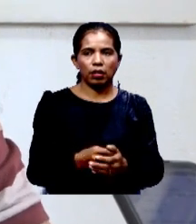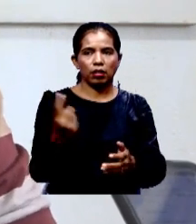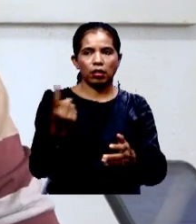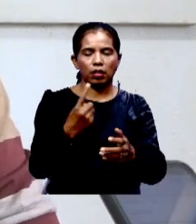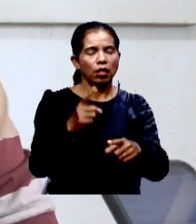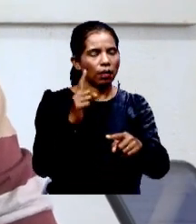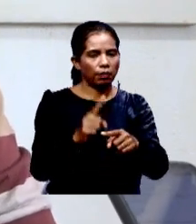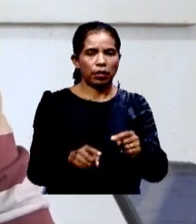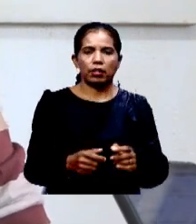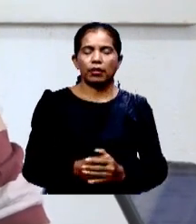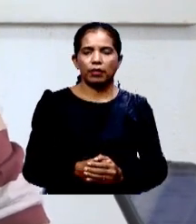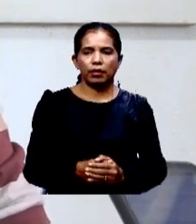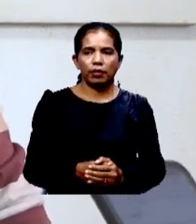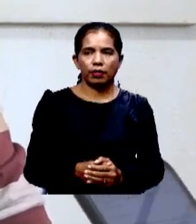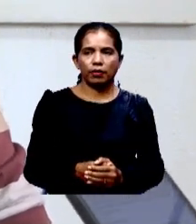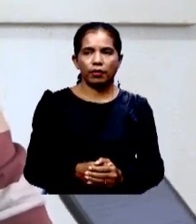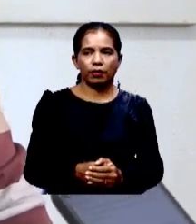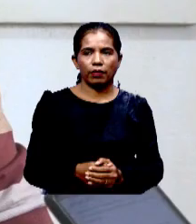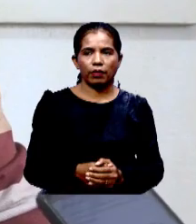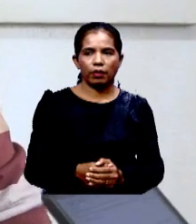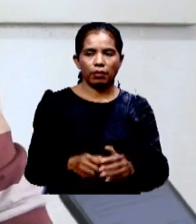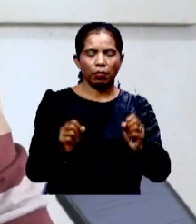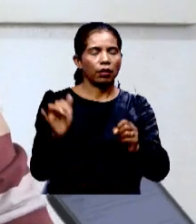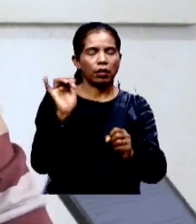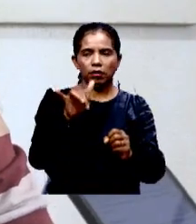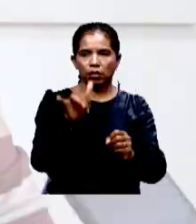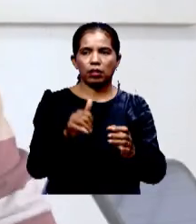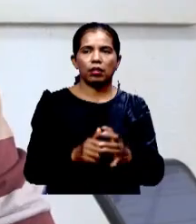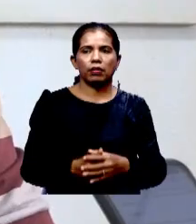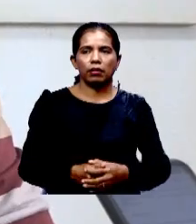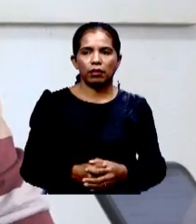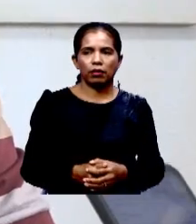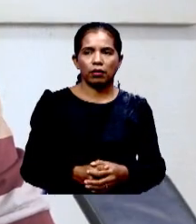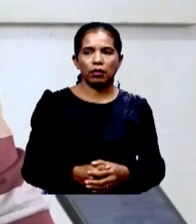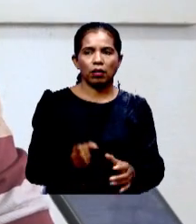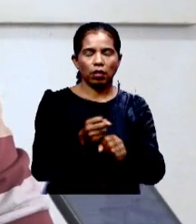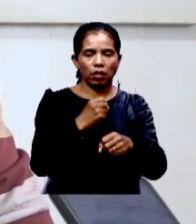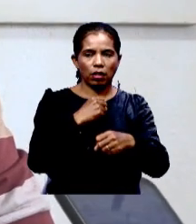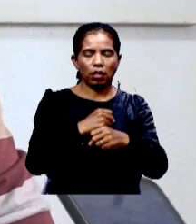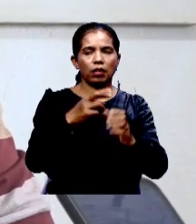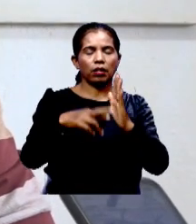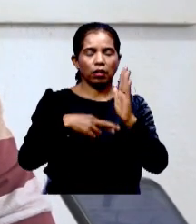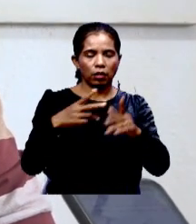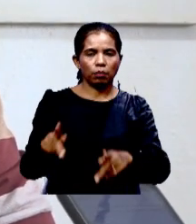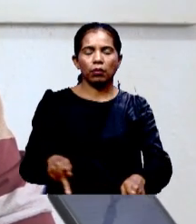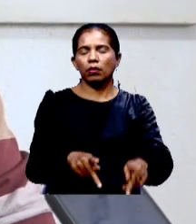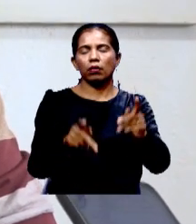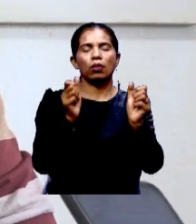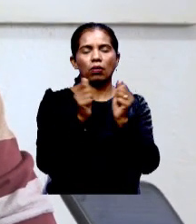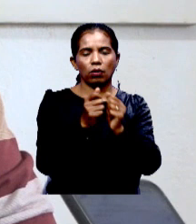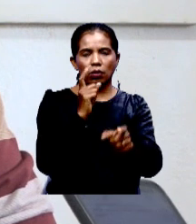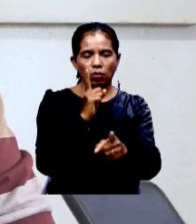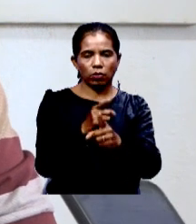bele ilo ne balo bele la seta ma sa bele ne la bele halo zestaun rate publico ni hololos tu